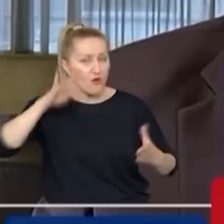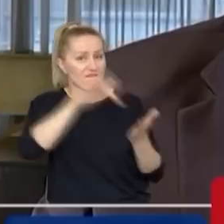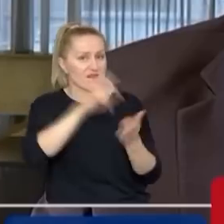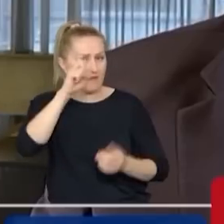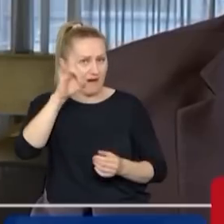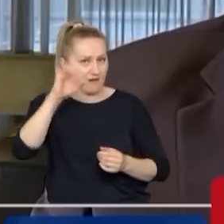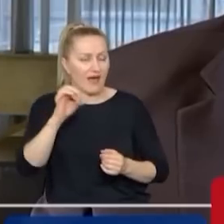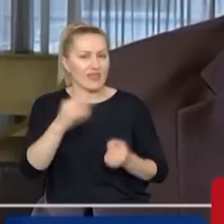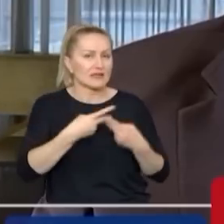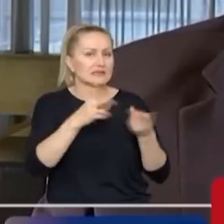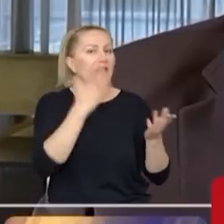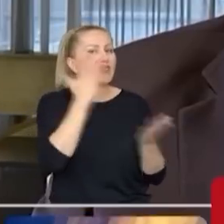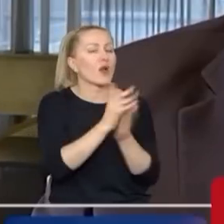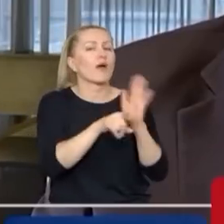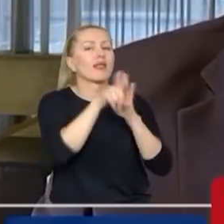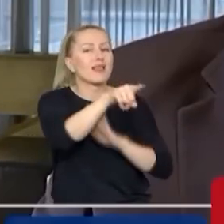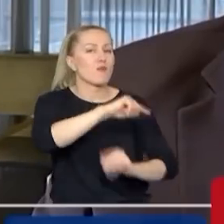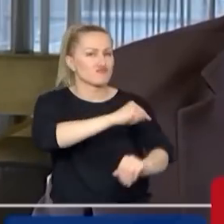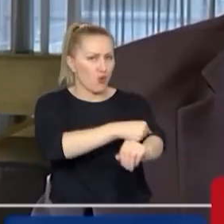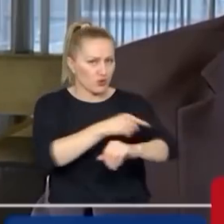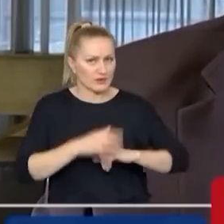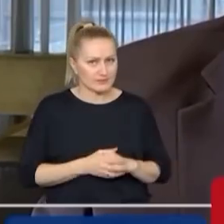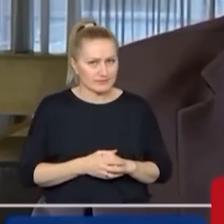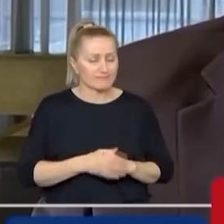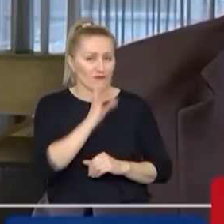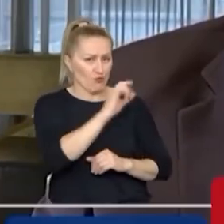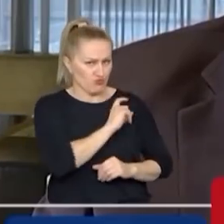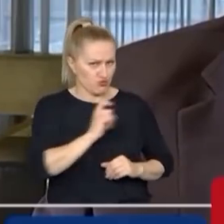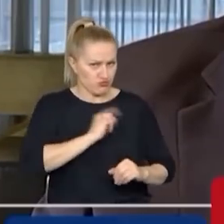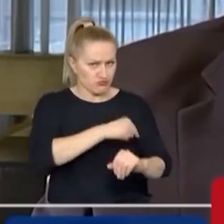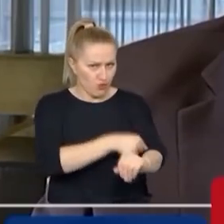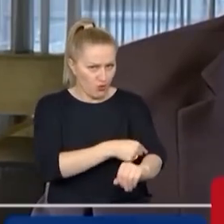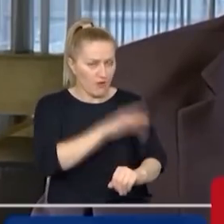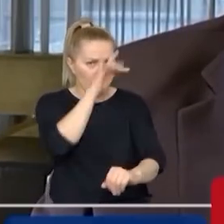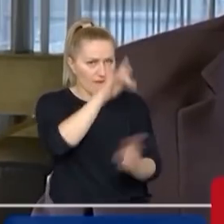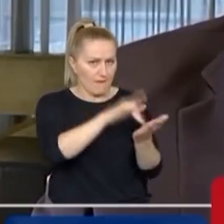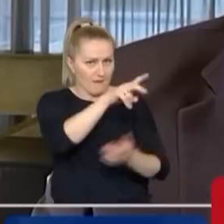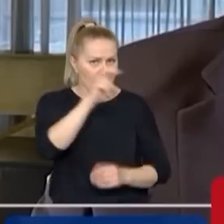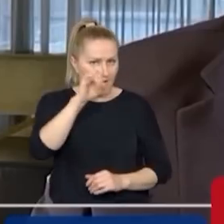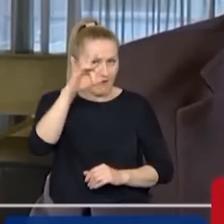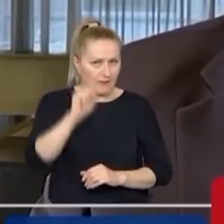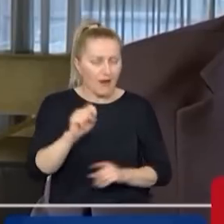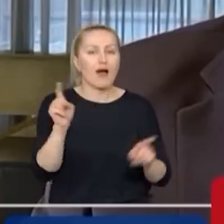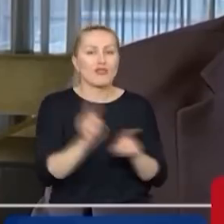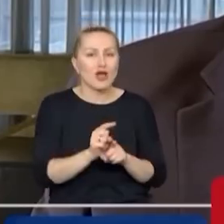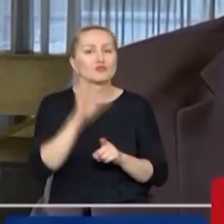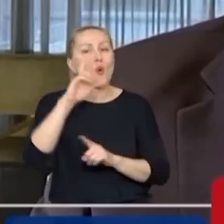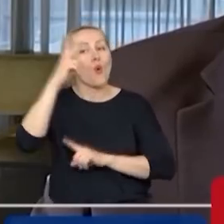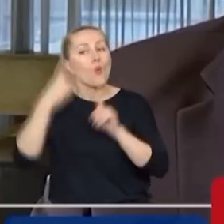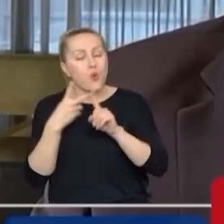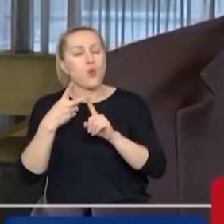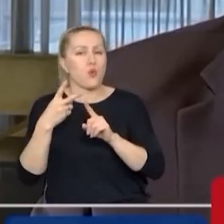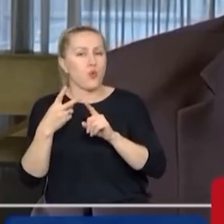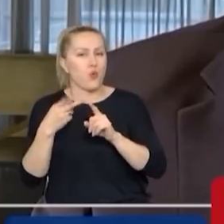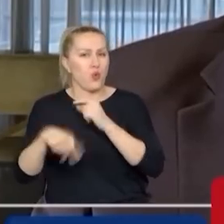tylko do rąk prokuratora, biura prokuratora w Hadze. Również przekażemy drugi egzemplarz